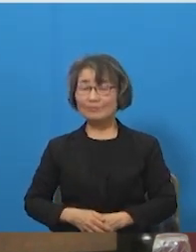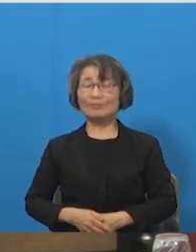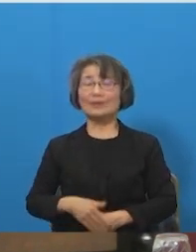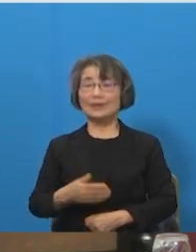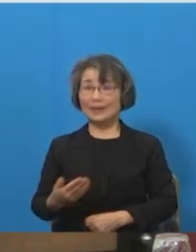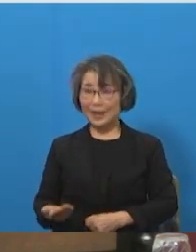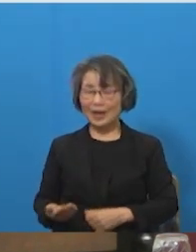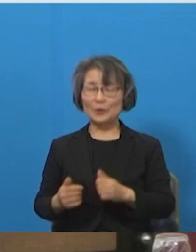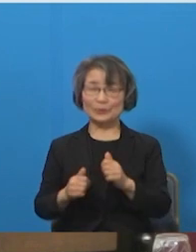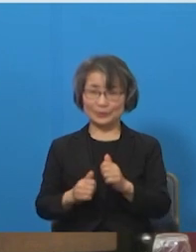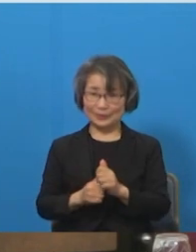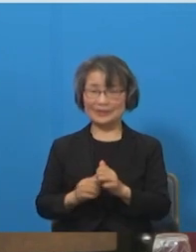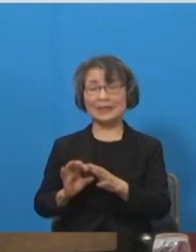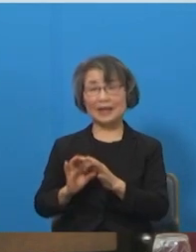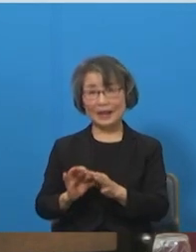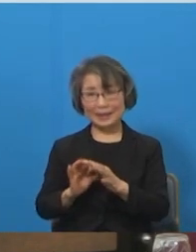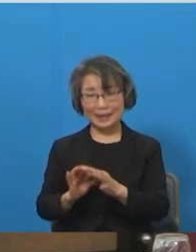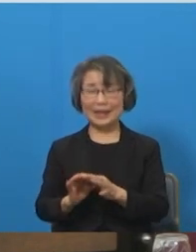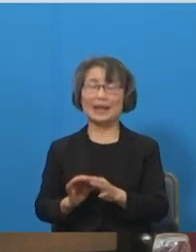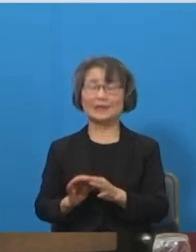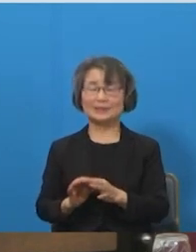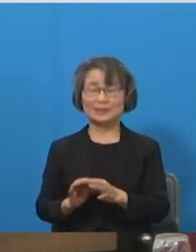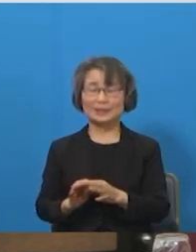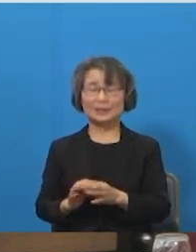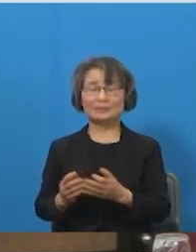長及び関係理事がご答弁申し上げます。